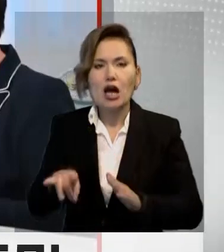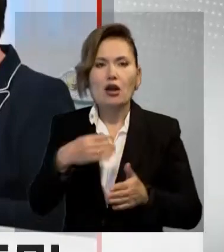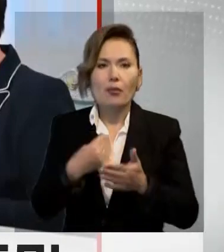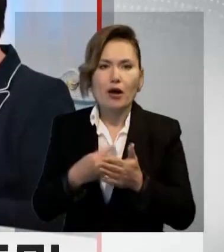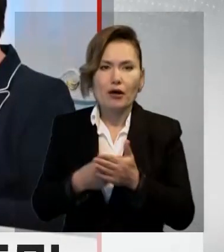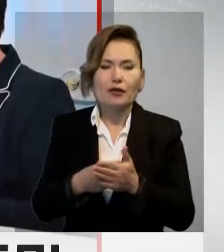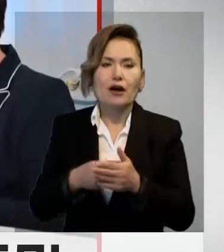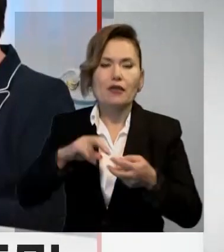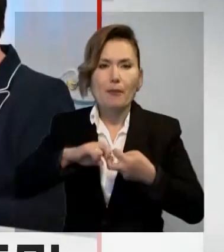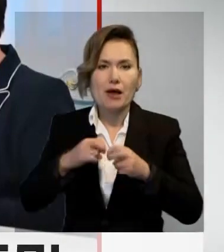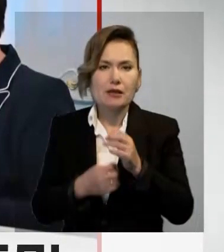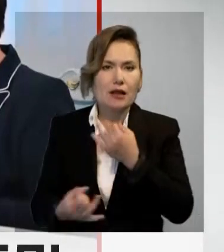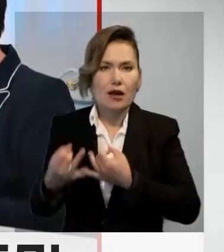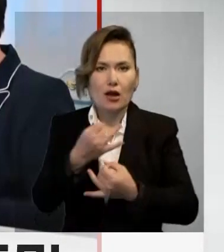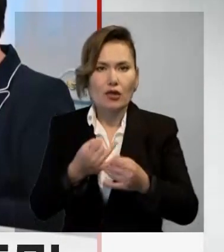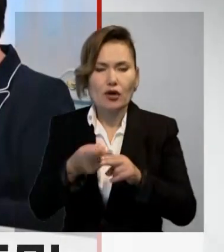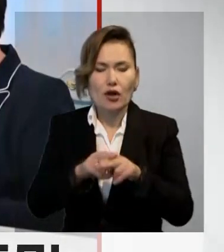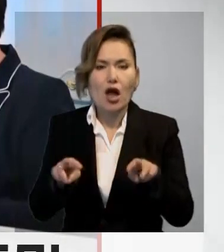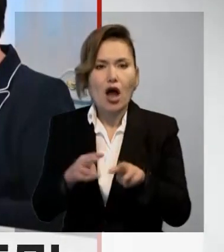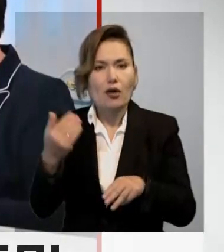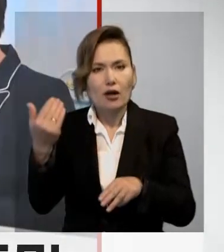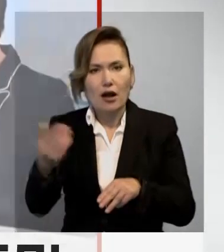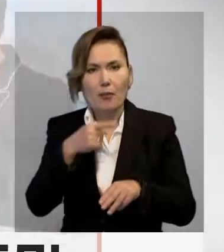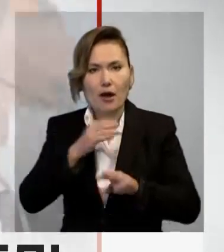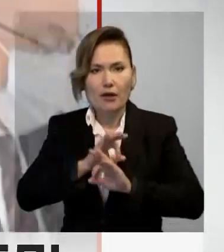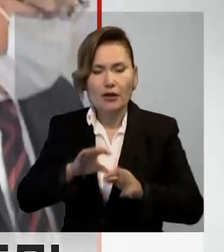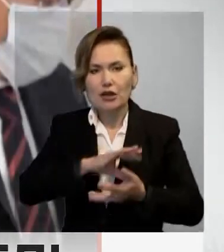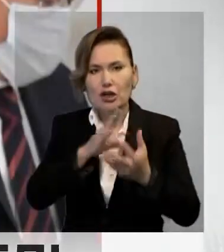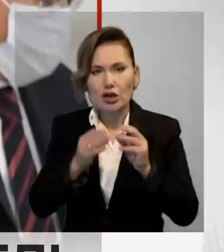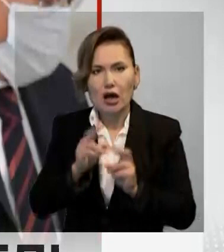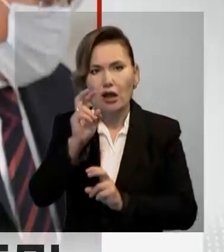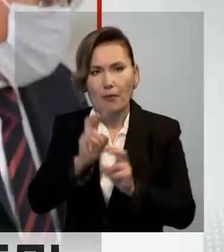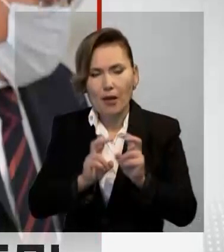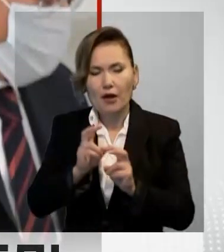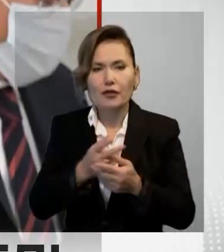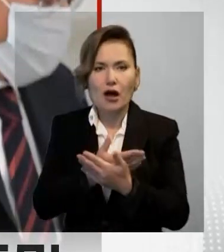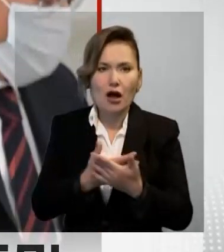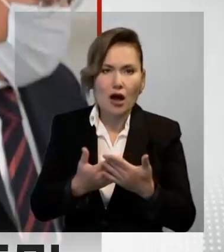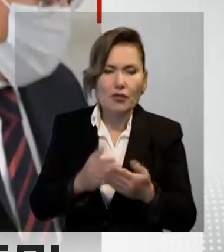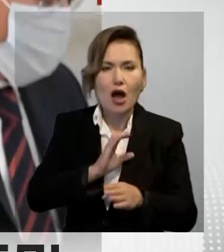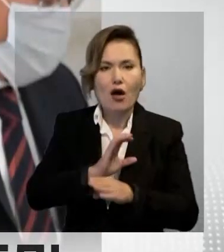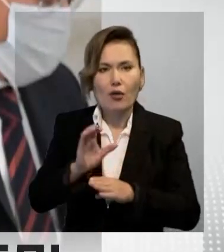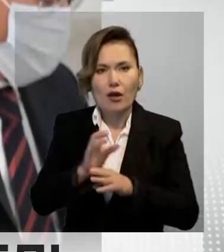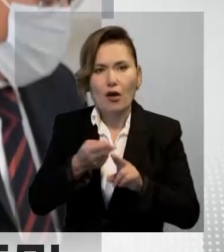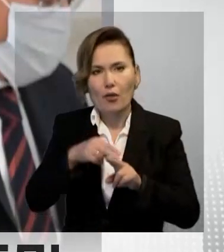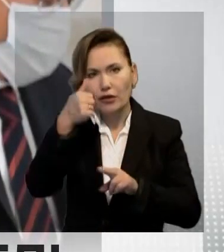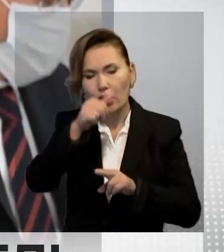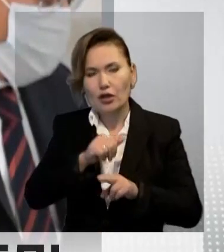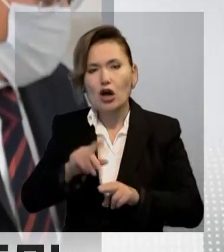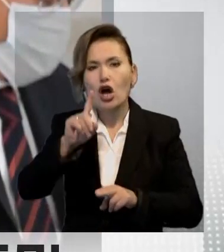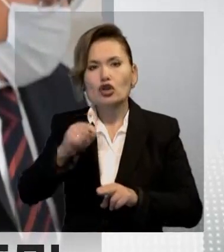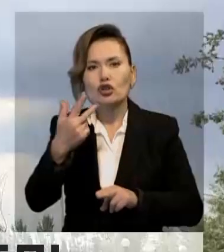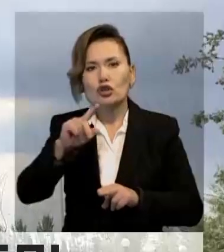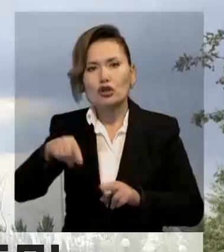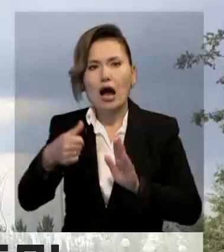жобасына қатысты мәселелер талқыланды. Үкіметтің деректеріне сәйкес жалпы ішкі өнімнің номиналды өсімі биылғы жылы